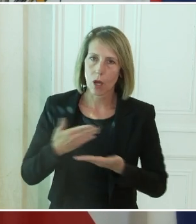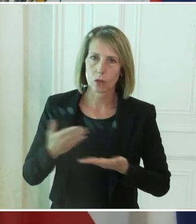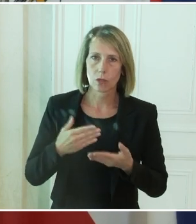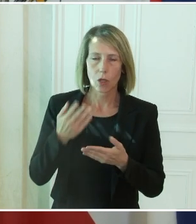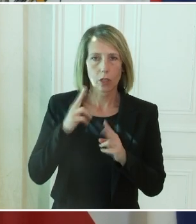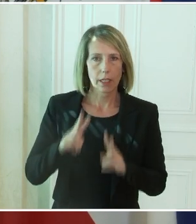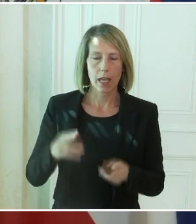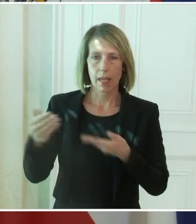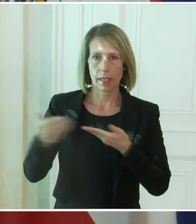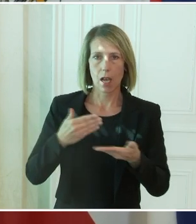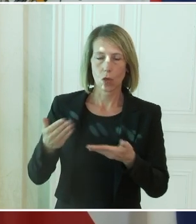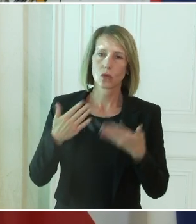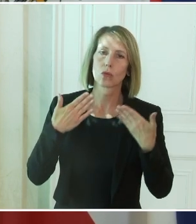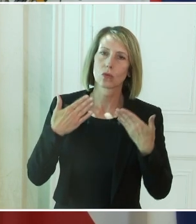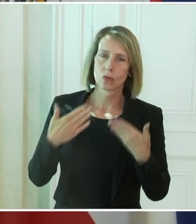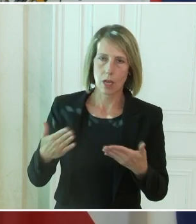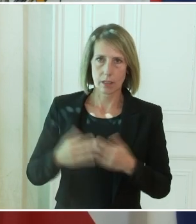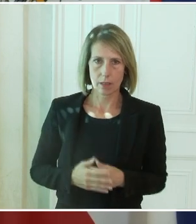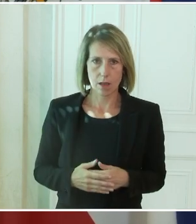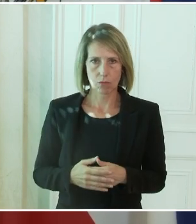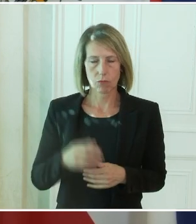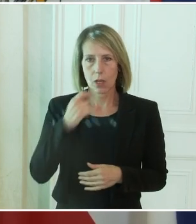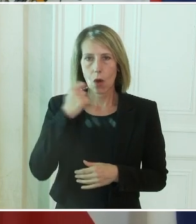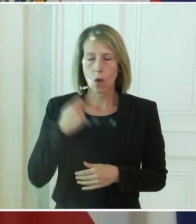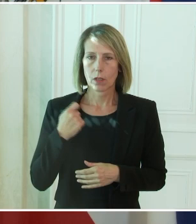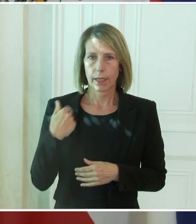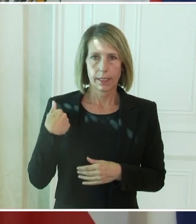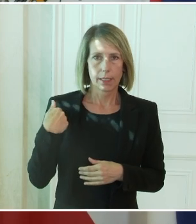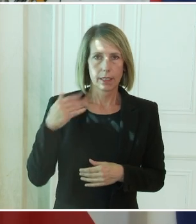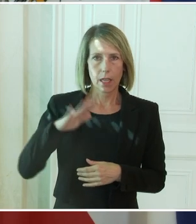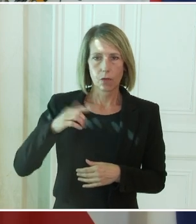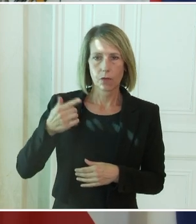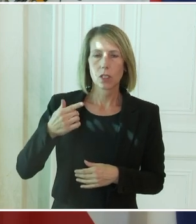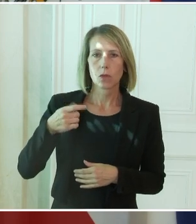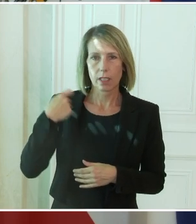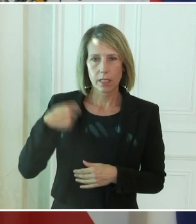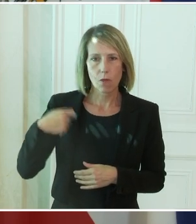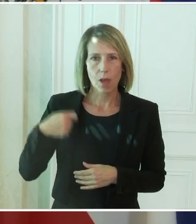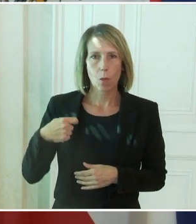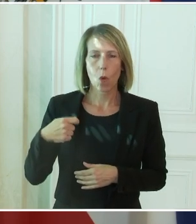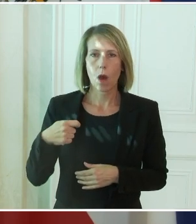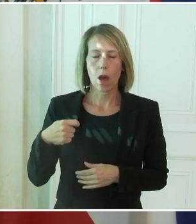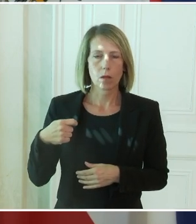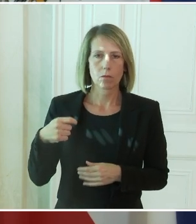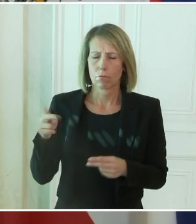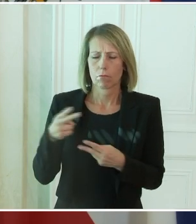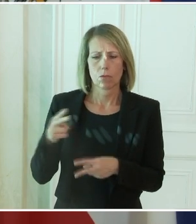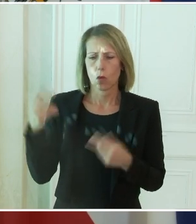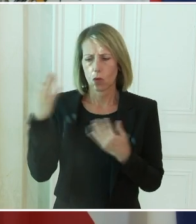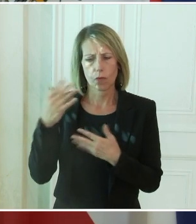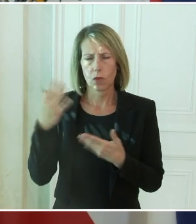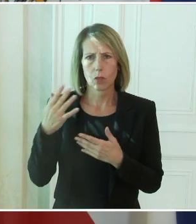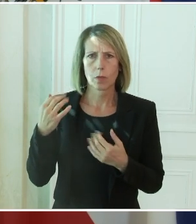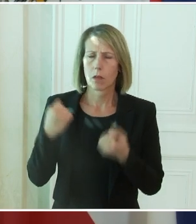bedanken. Die Ukraine ist seit 24. Februar in einer nicht vorstellbaren,